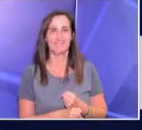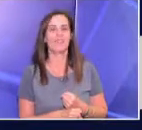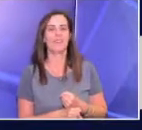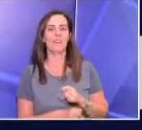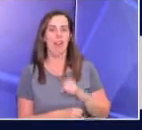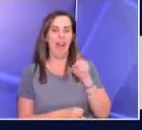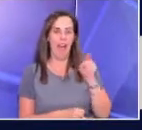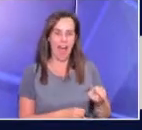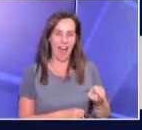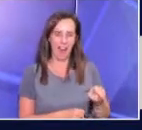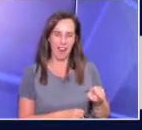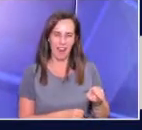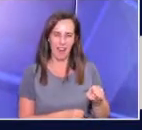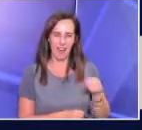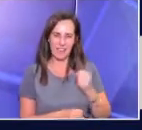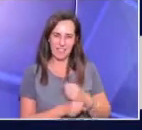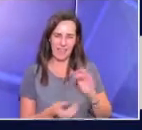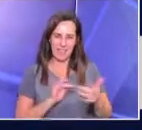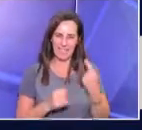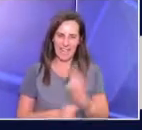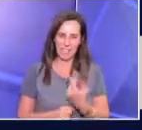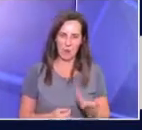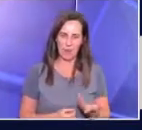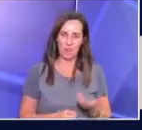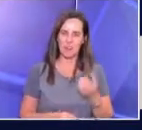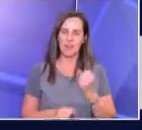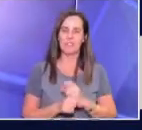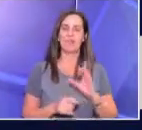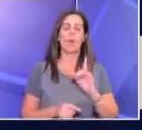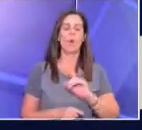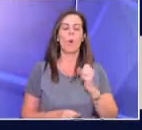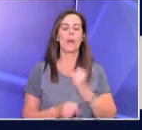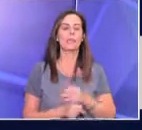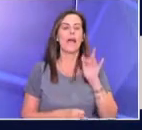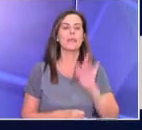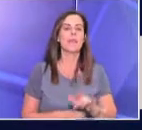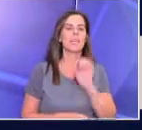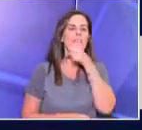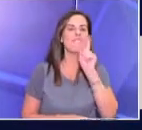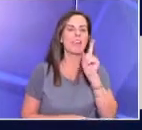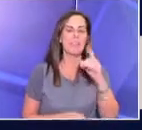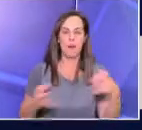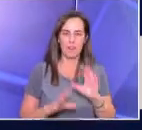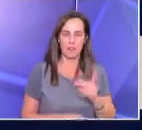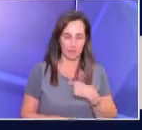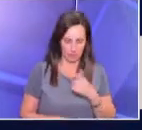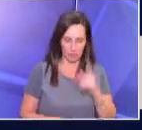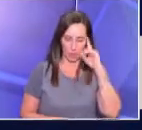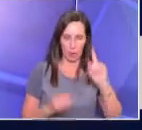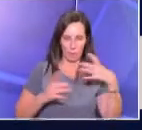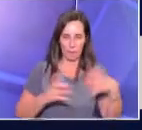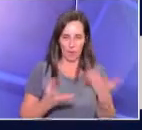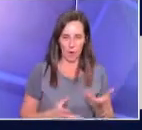הציוני, הלך נגד המנגנון של עצמו? לא, הלך נגד הגוורדיה הוותיקה של המפלגה, שלא שחררה. אני לא צריכה להגיד לך מה קורה